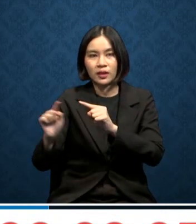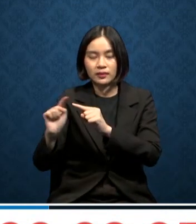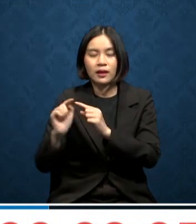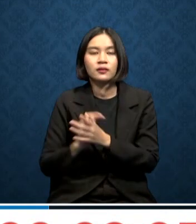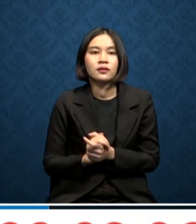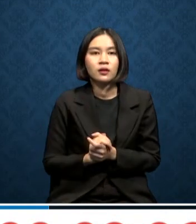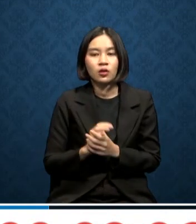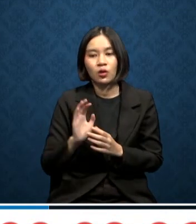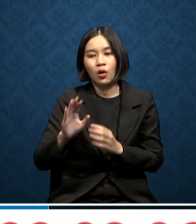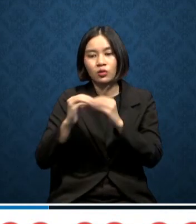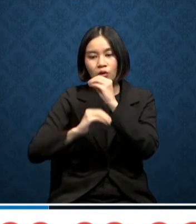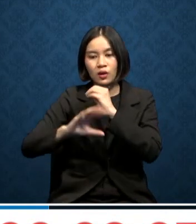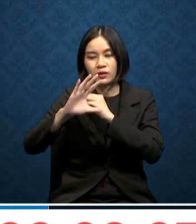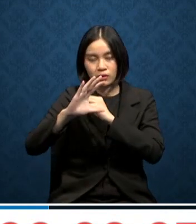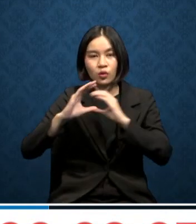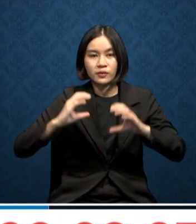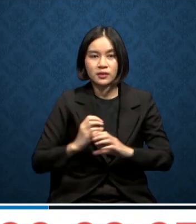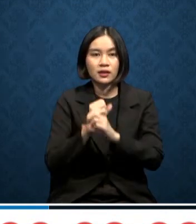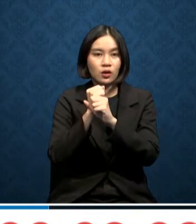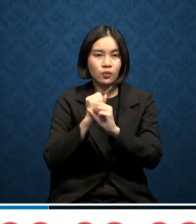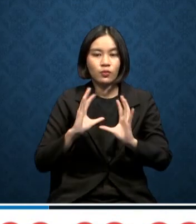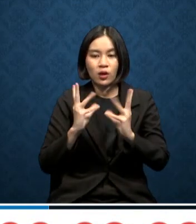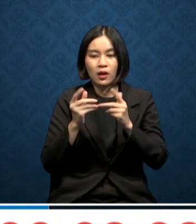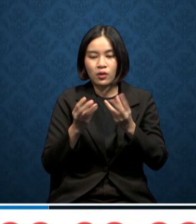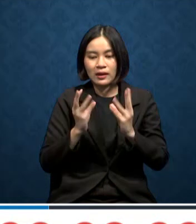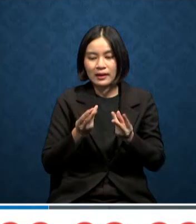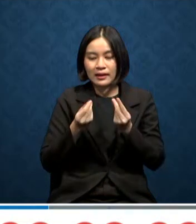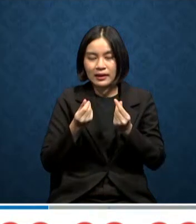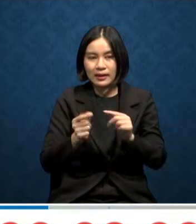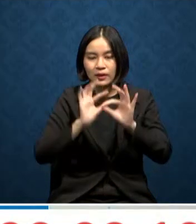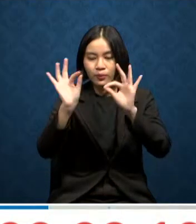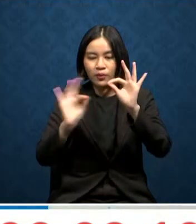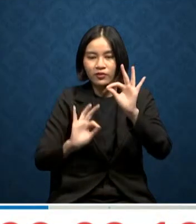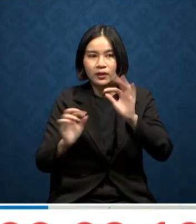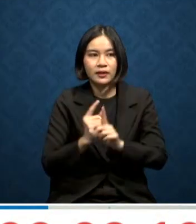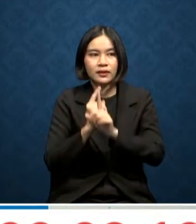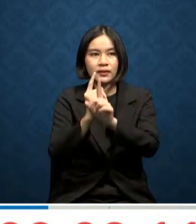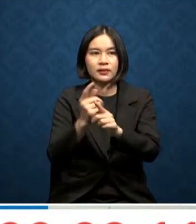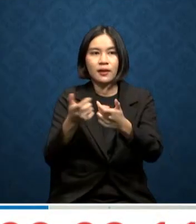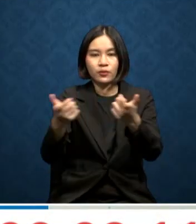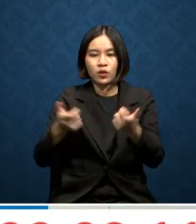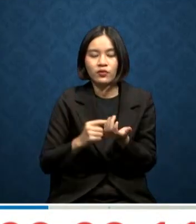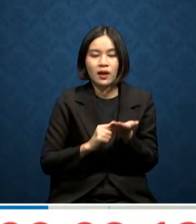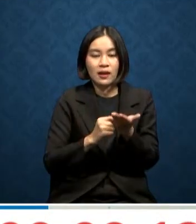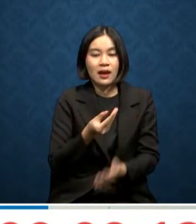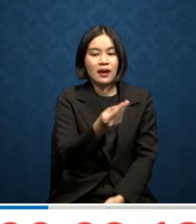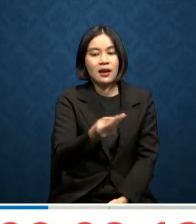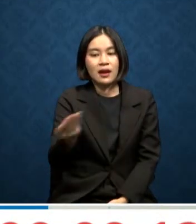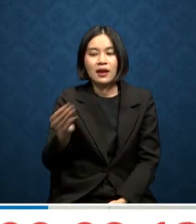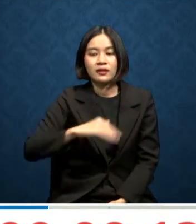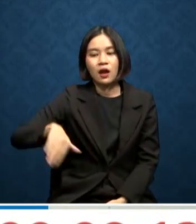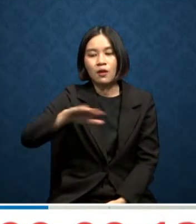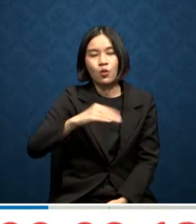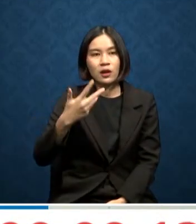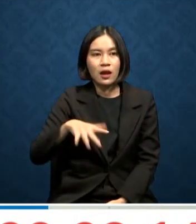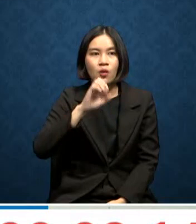เรา